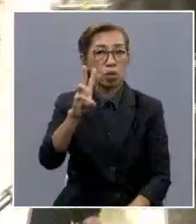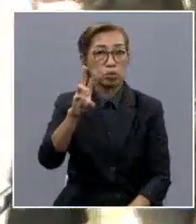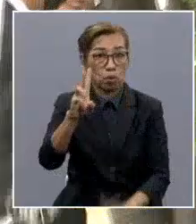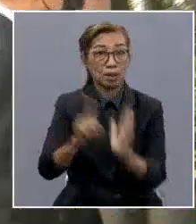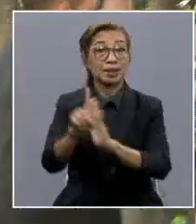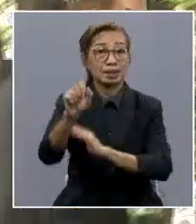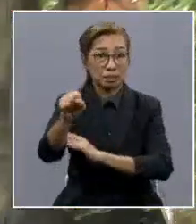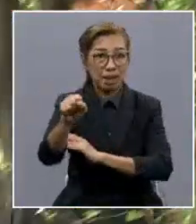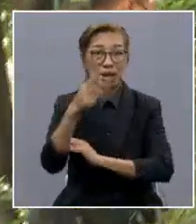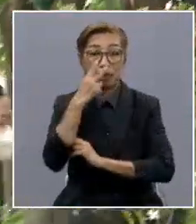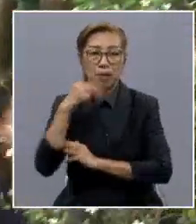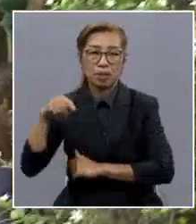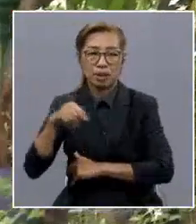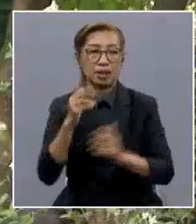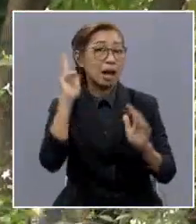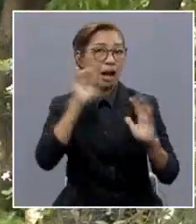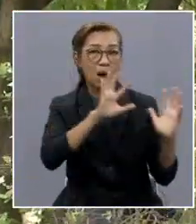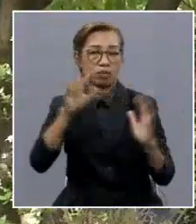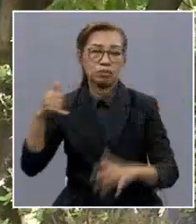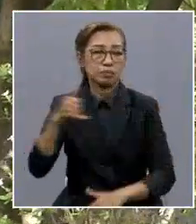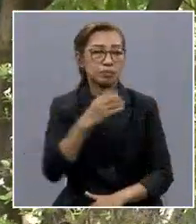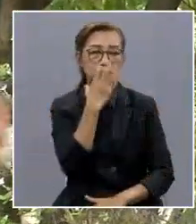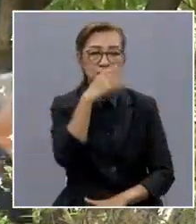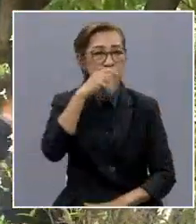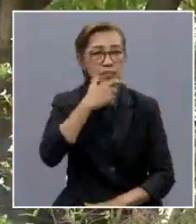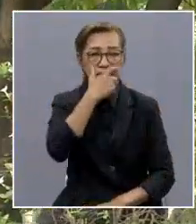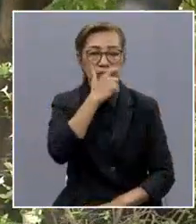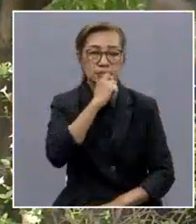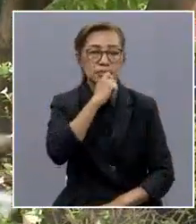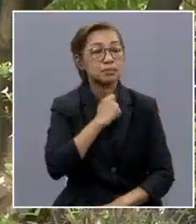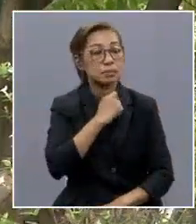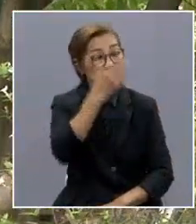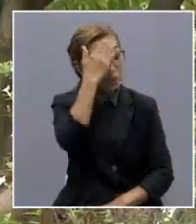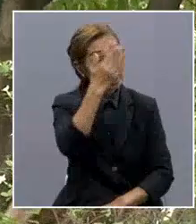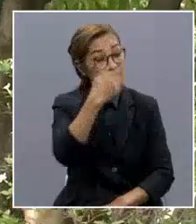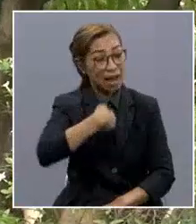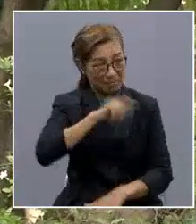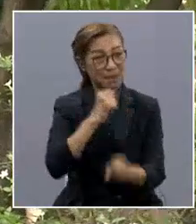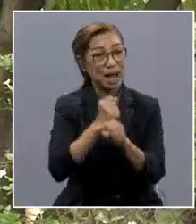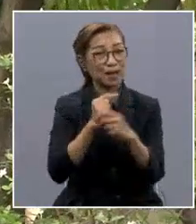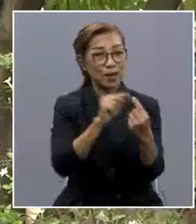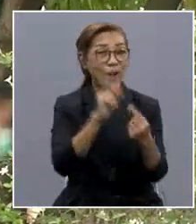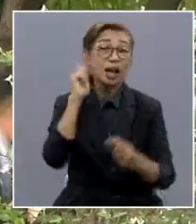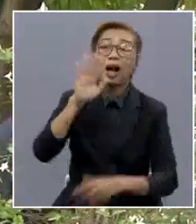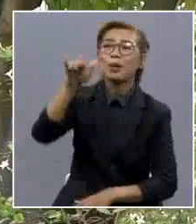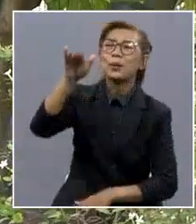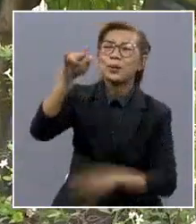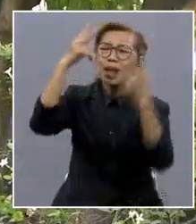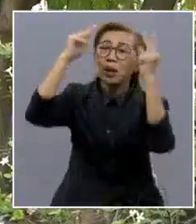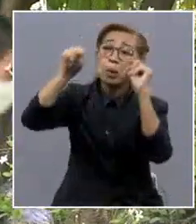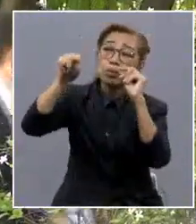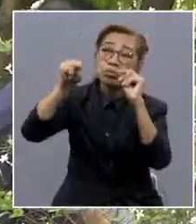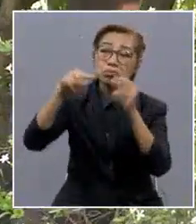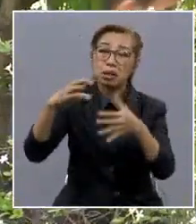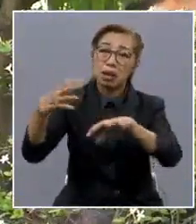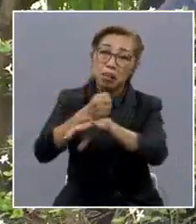ก็มีการเนี่ยดึงหน้ากากอนามัยลงมาแล้วก็พูดว่าสวัสดีนะจ๊ะทำงานต่อนะจ๊ะสื่อมวลชนก็เลยเรียกบอกว่านายกจะไม่พูด